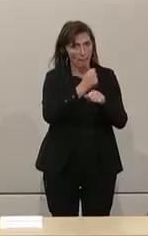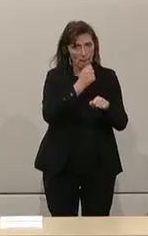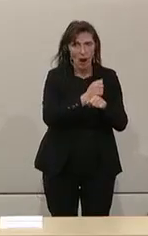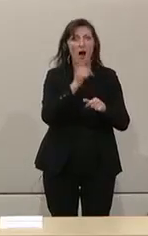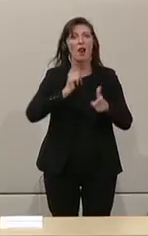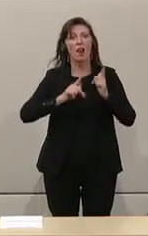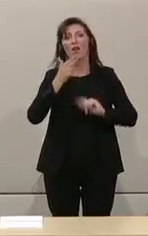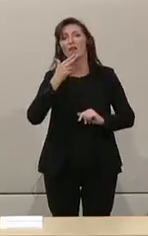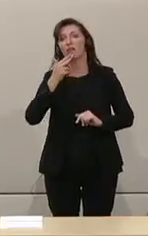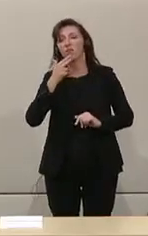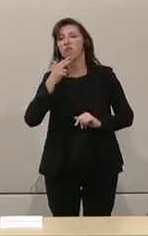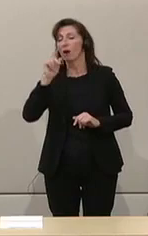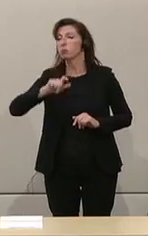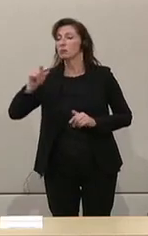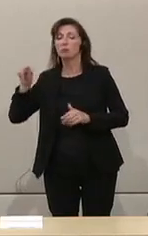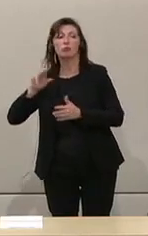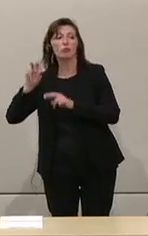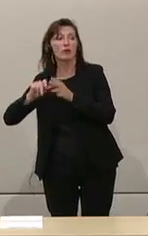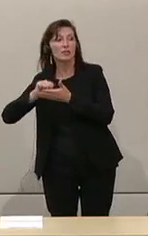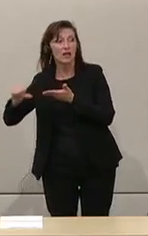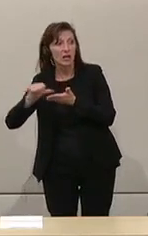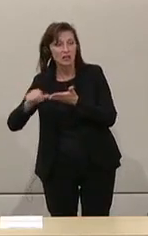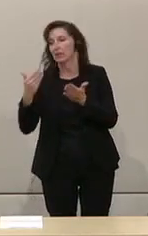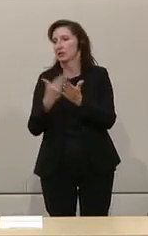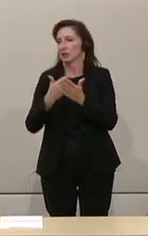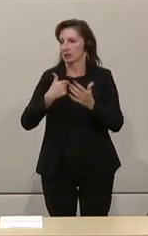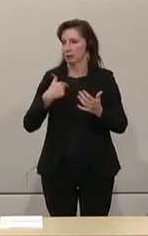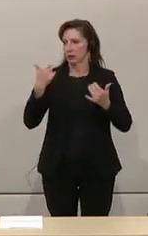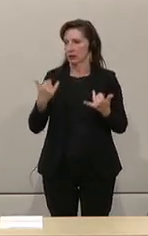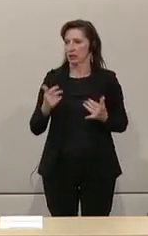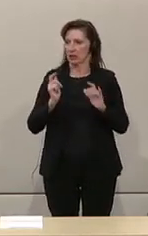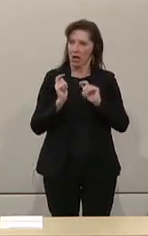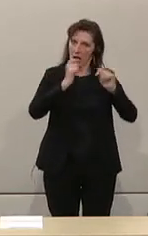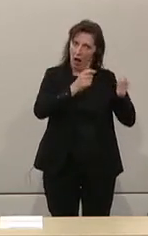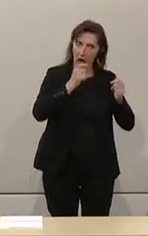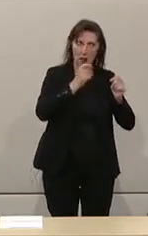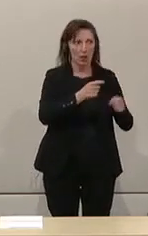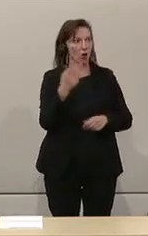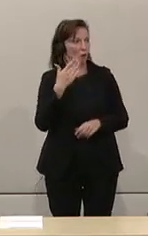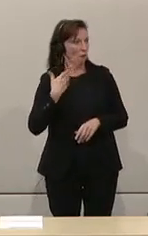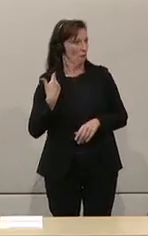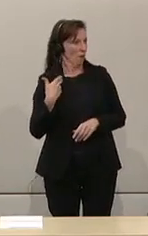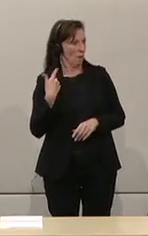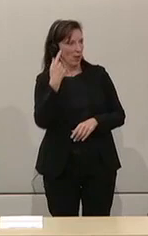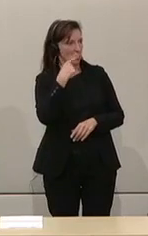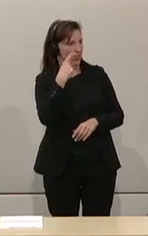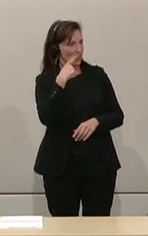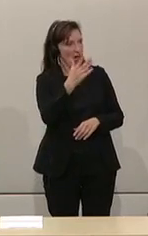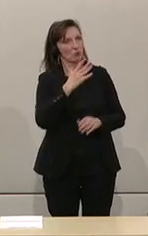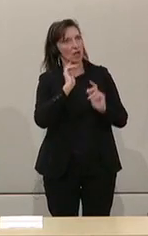folgenden Antrag zur Abschaffung der kalten Progression und freue mich sehr, dass auch NEOS auf unseren Antrag draufgegangen